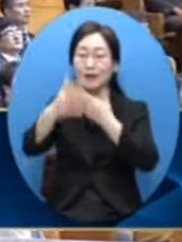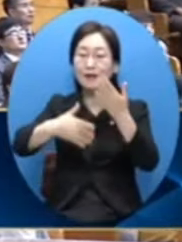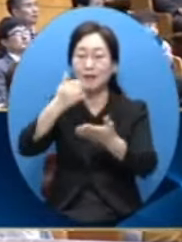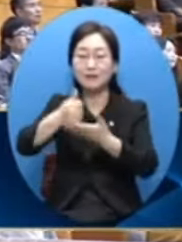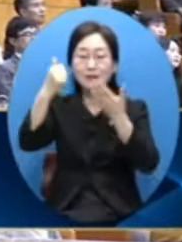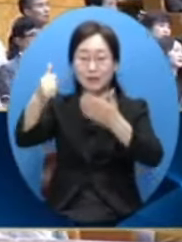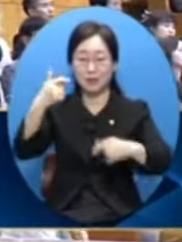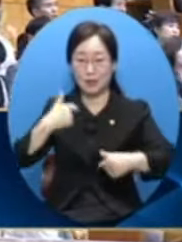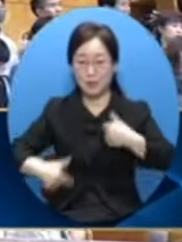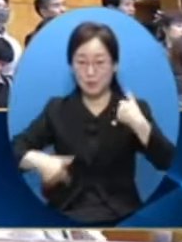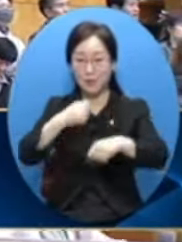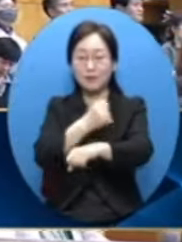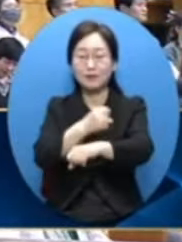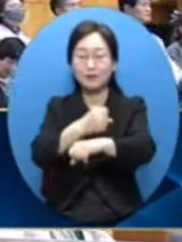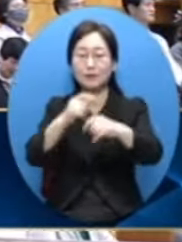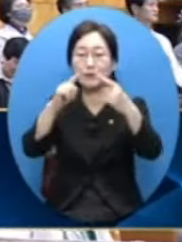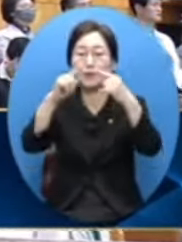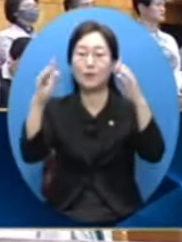하나님께서 기뻐하시는 교회.